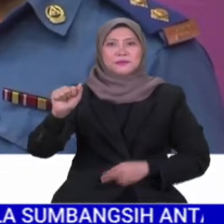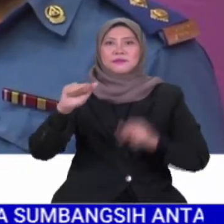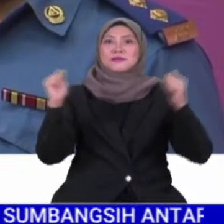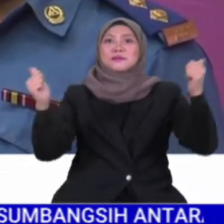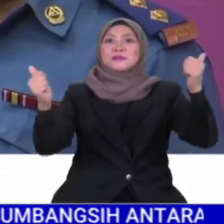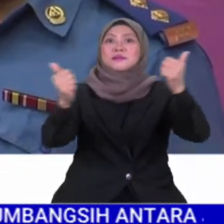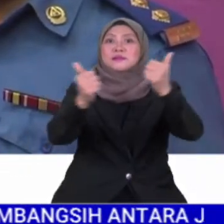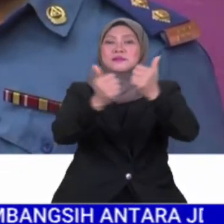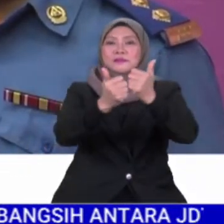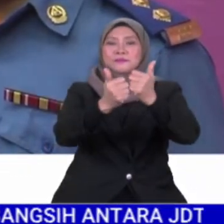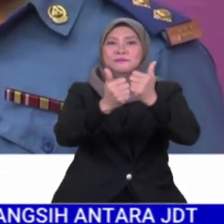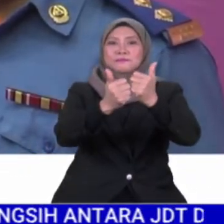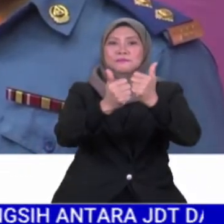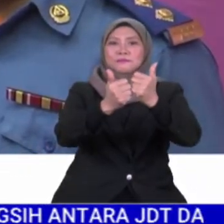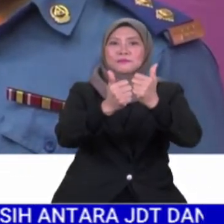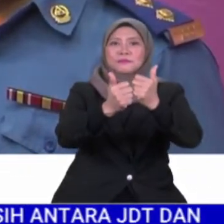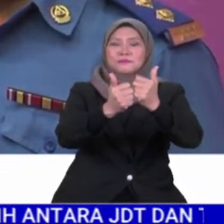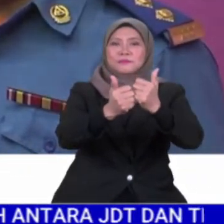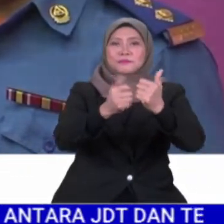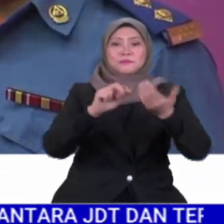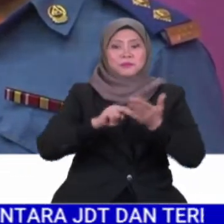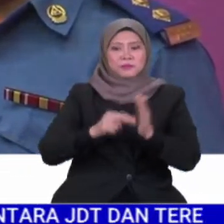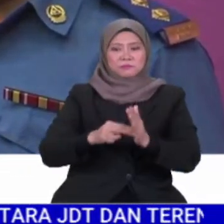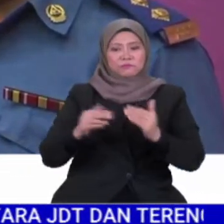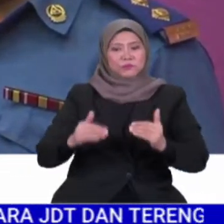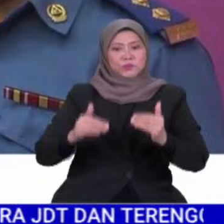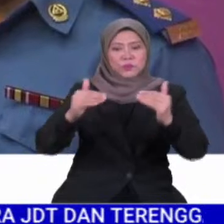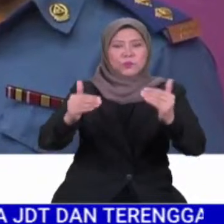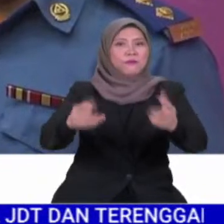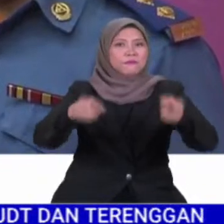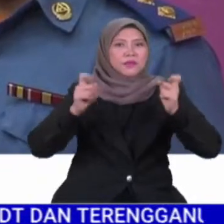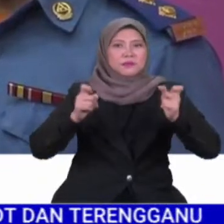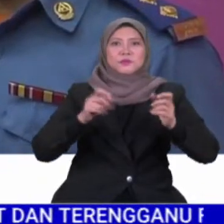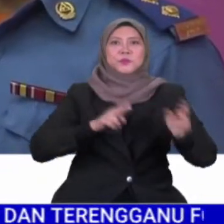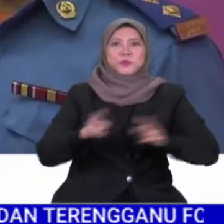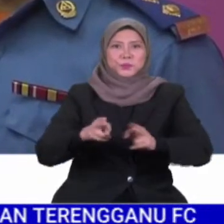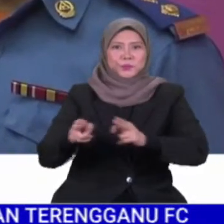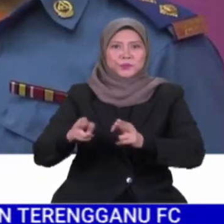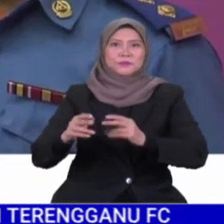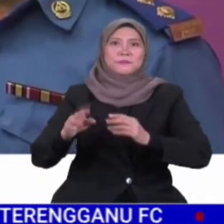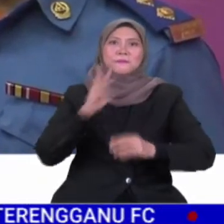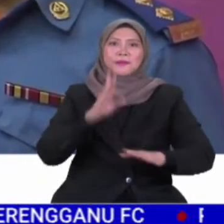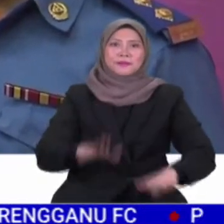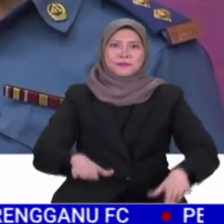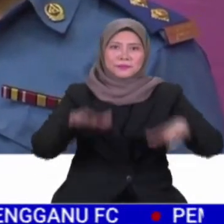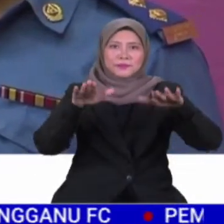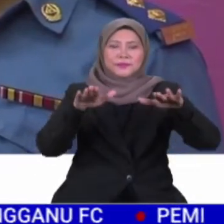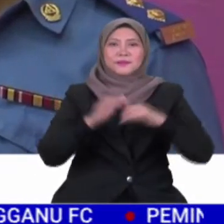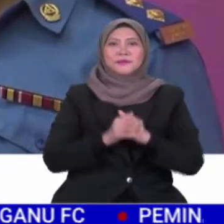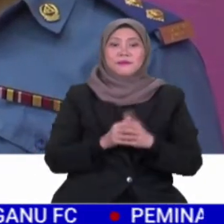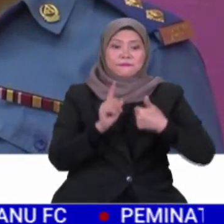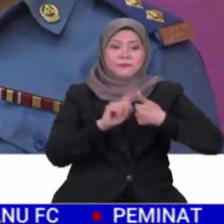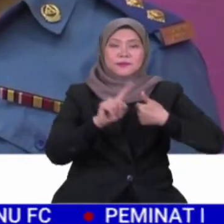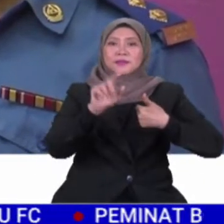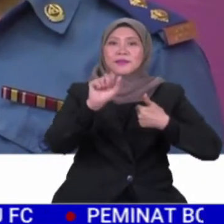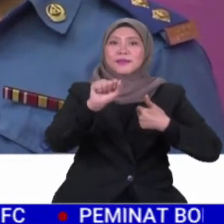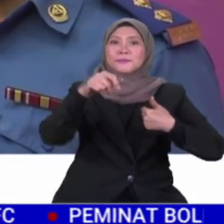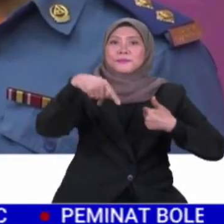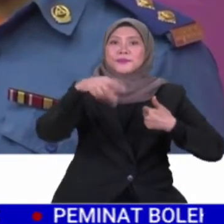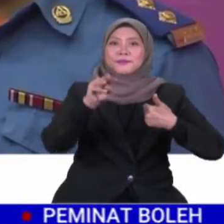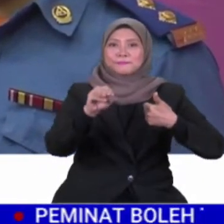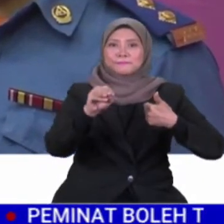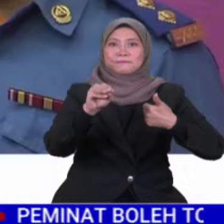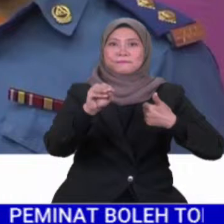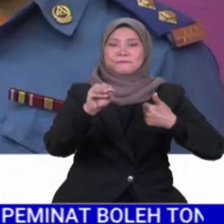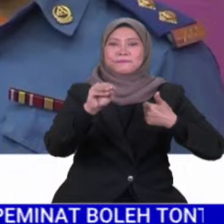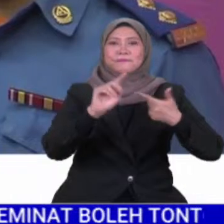kita anggap terkehadapan dalam menguruskan banjir ini, pertamanya APM, Pasukan Pertahanan